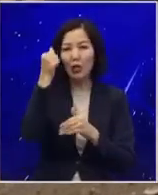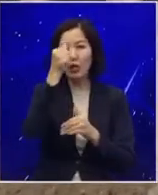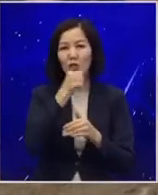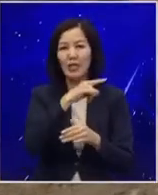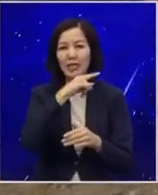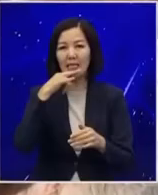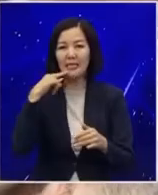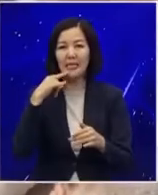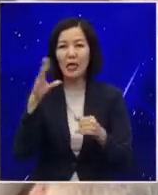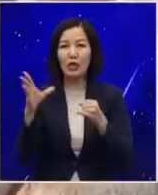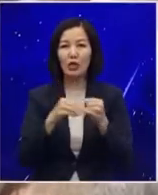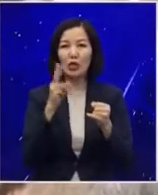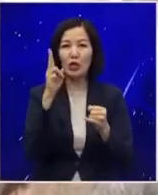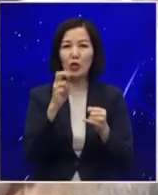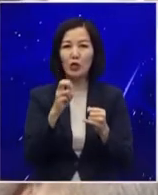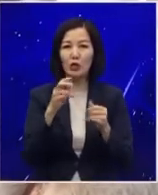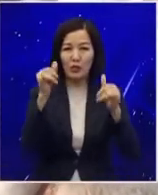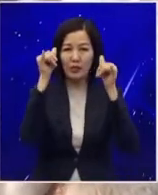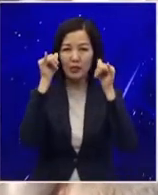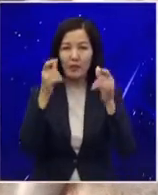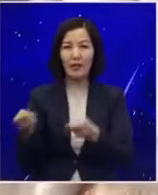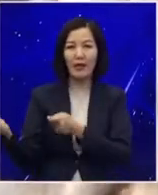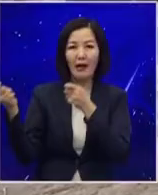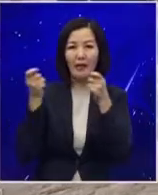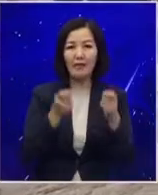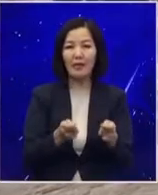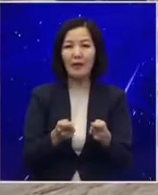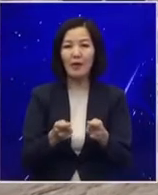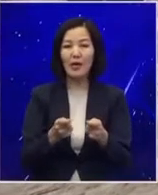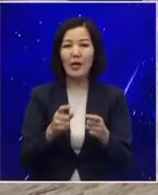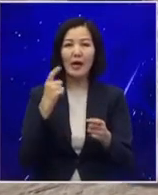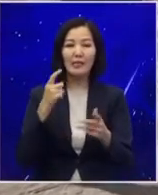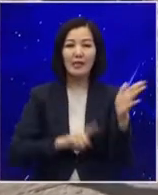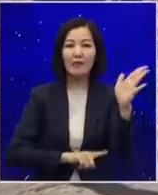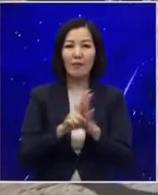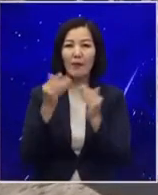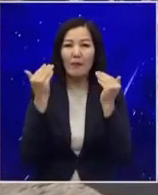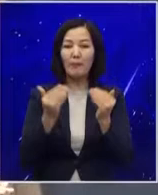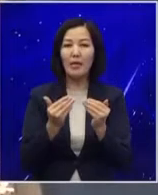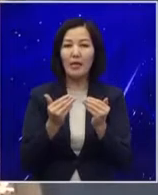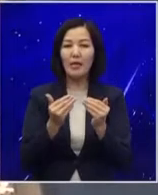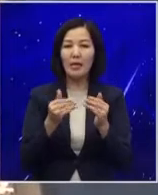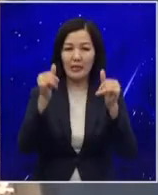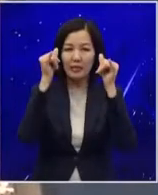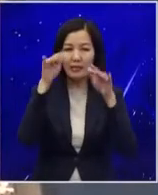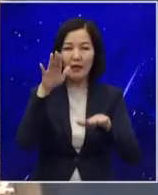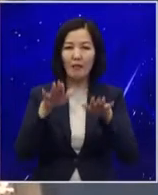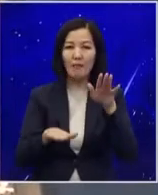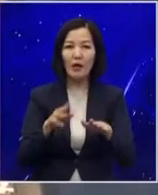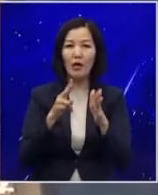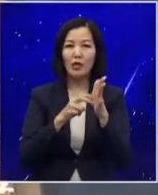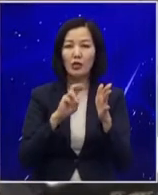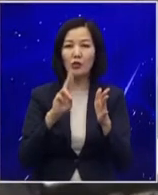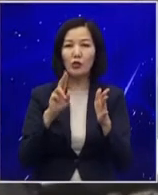Ресей жерінен 200 бас 2 жасар аналық симментал тұқымын әкеліп шаруашылық бастаған. Биыл бұл құнажындардың салмағы орташа